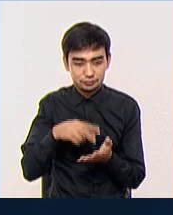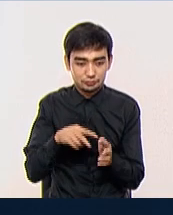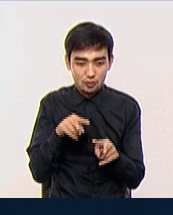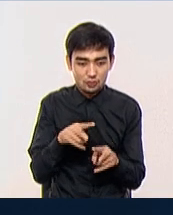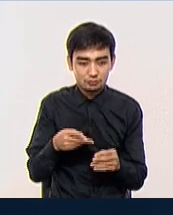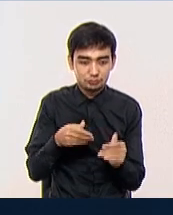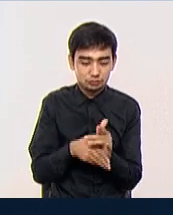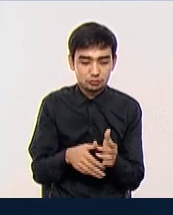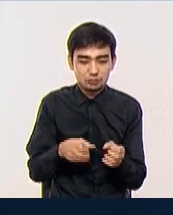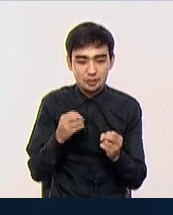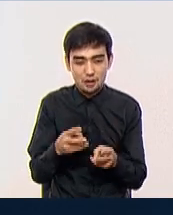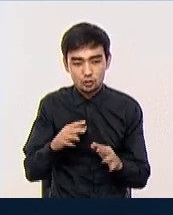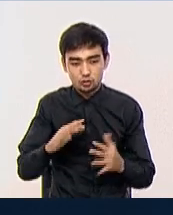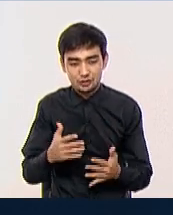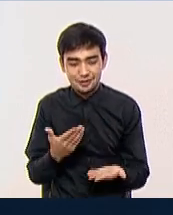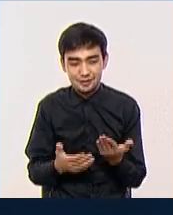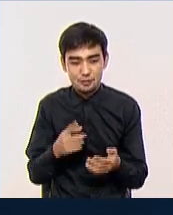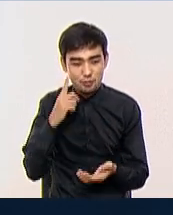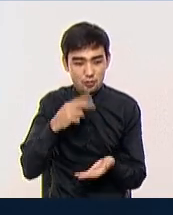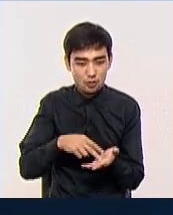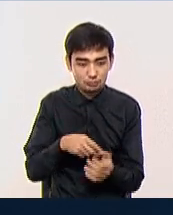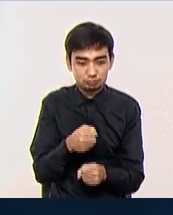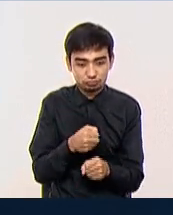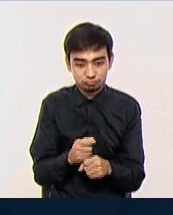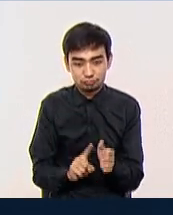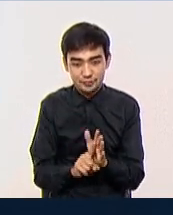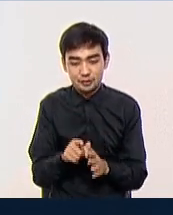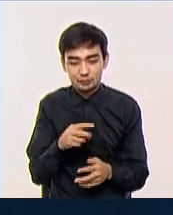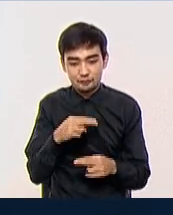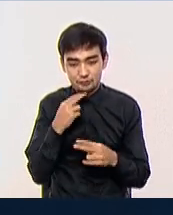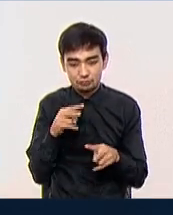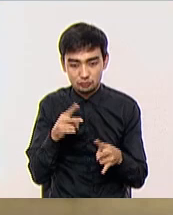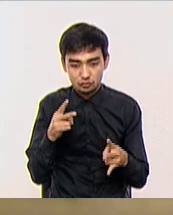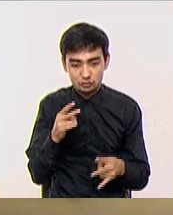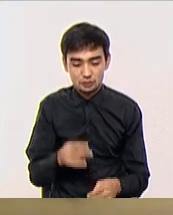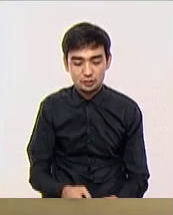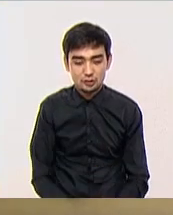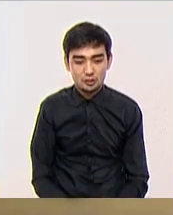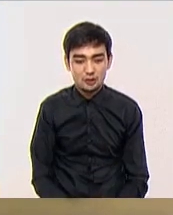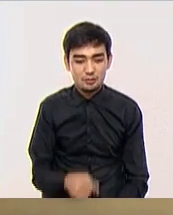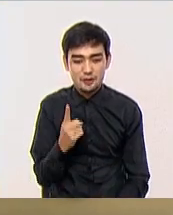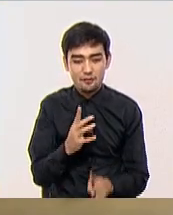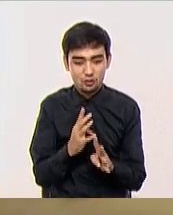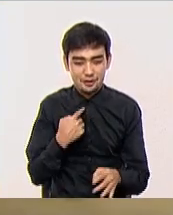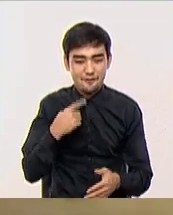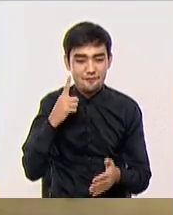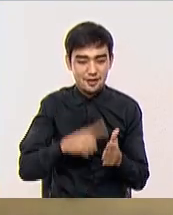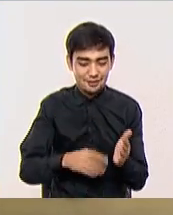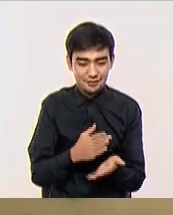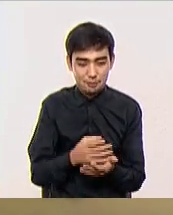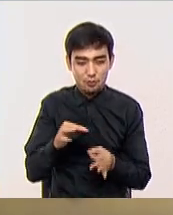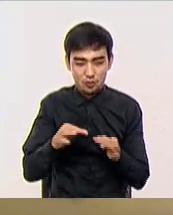за расходованием средств в случае, если проект будет все-таки реализован? Ну, во-первых, я очень верю, что